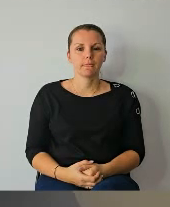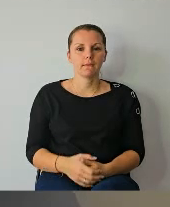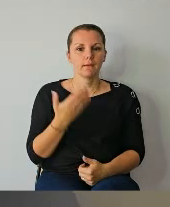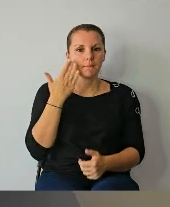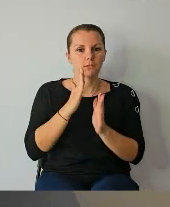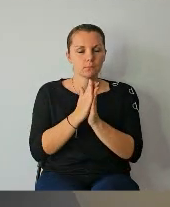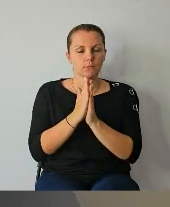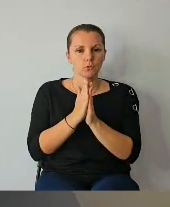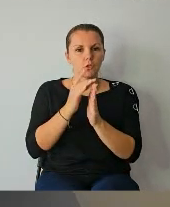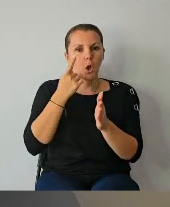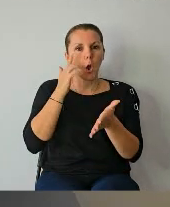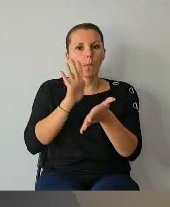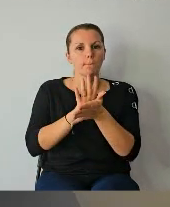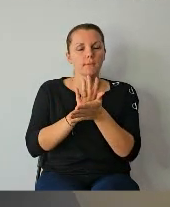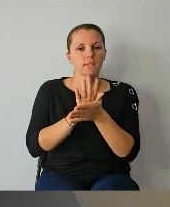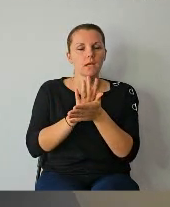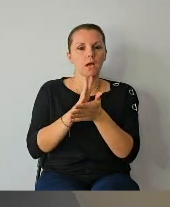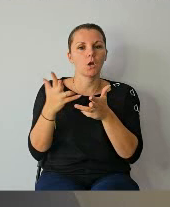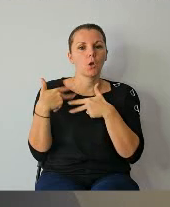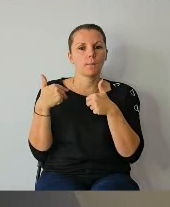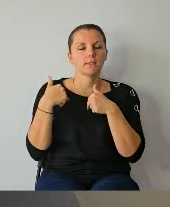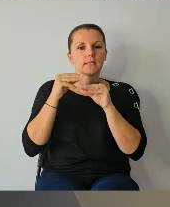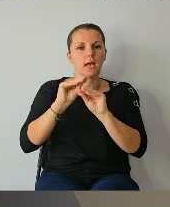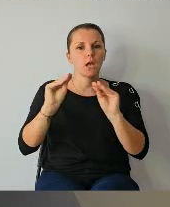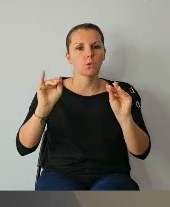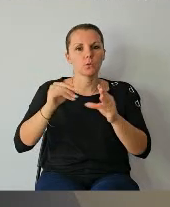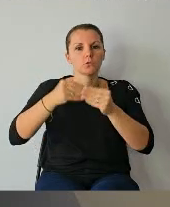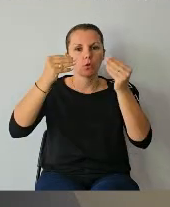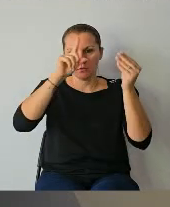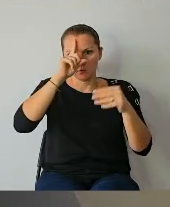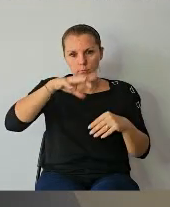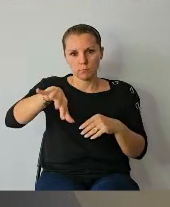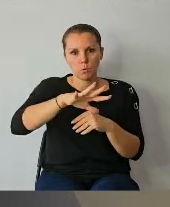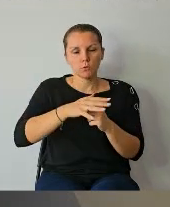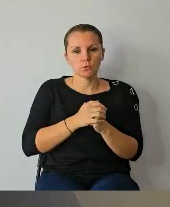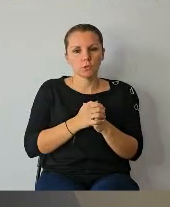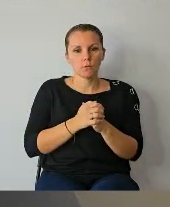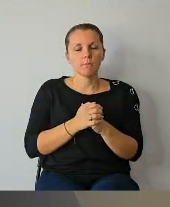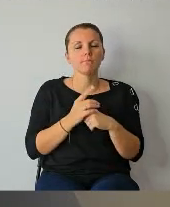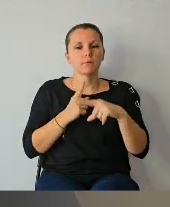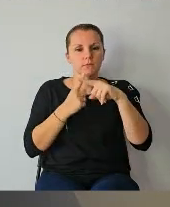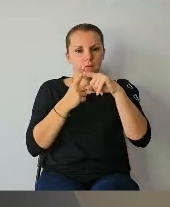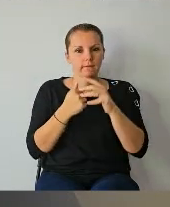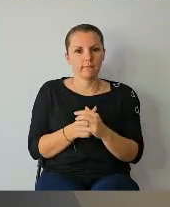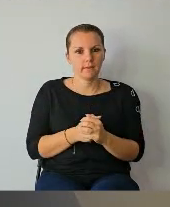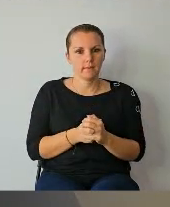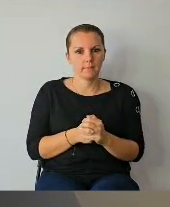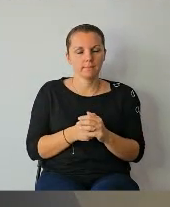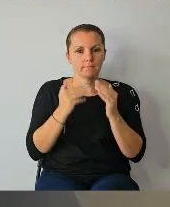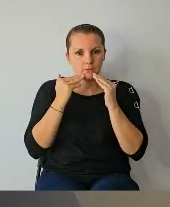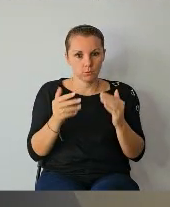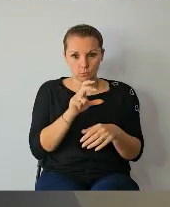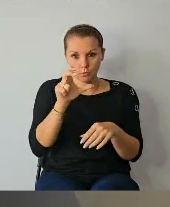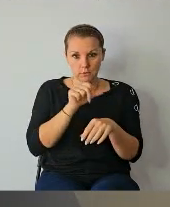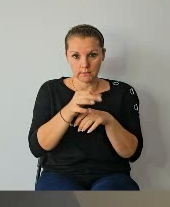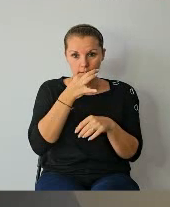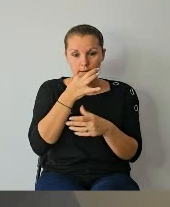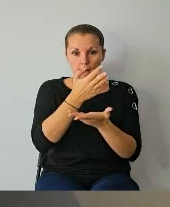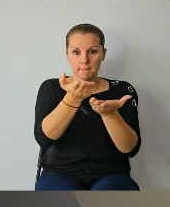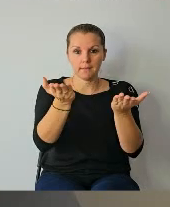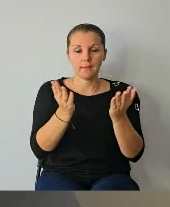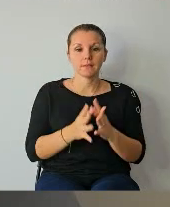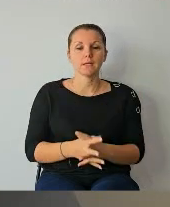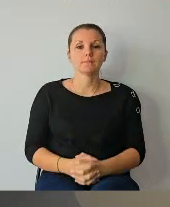Bardzo proszę o opinię Komisji Edukacji i Rozwoju Społecznego. Opinia komisji pozytywna. Dziękuję. Czy ktoś z Państwa ma